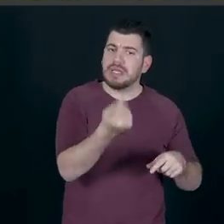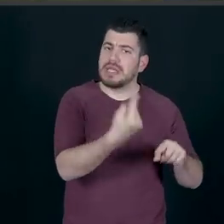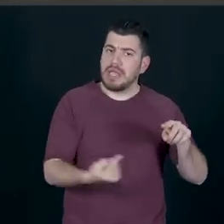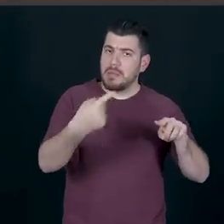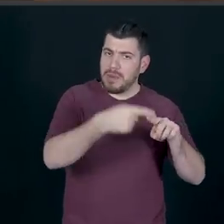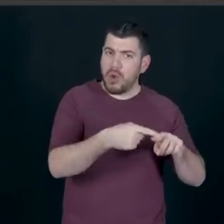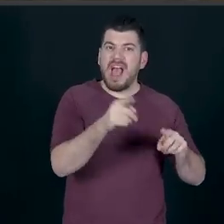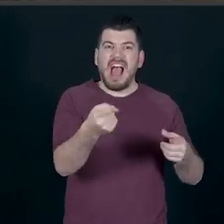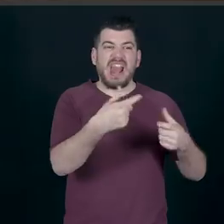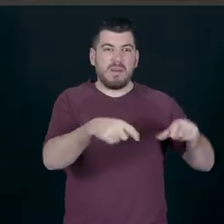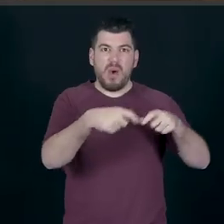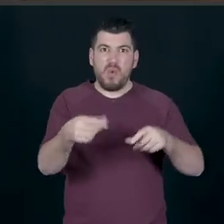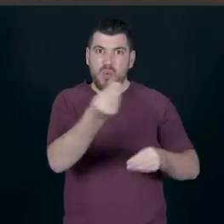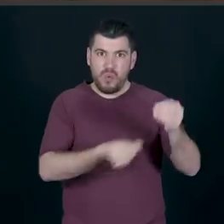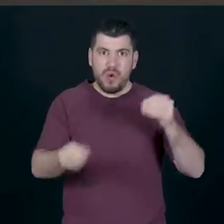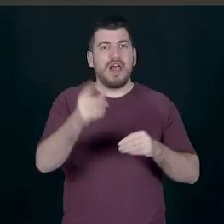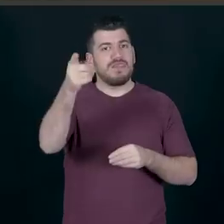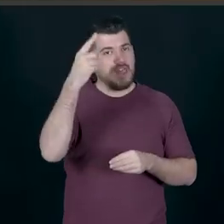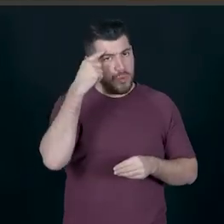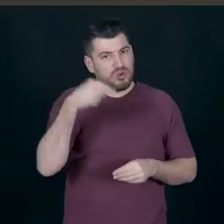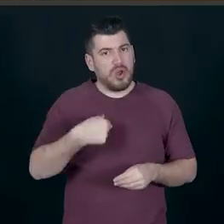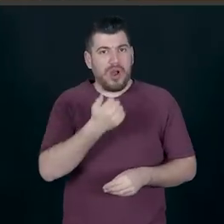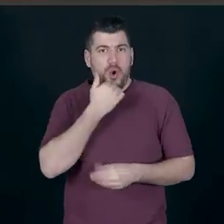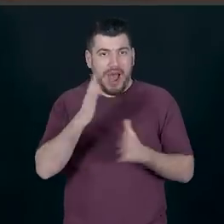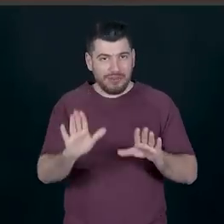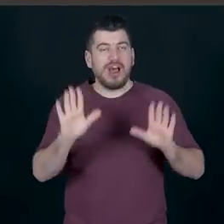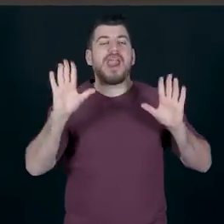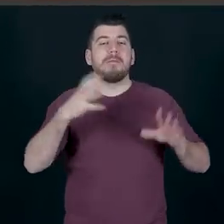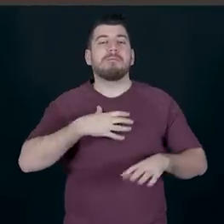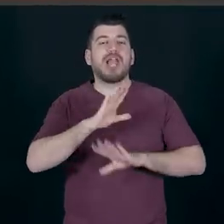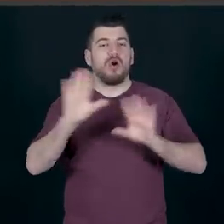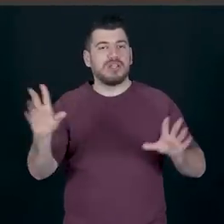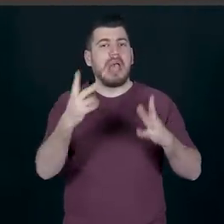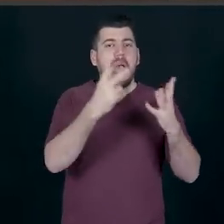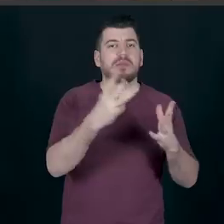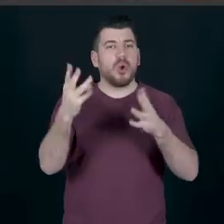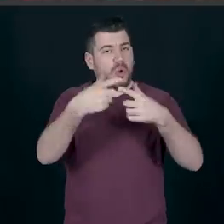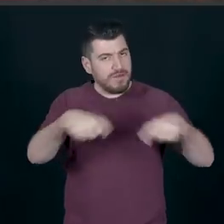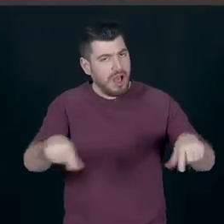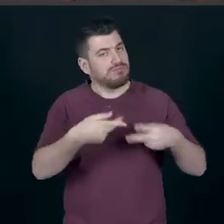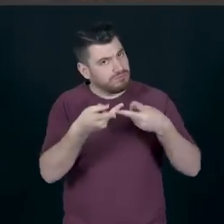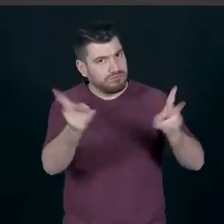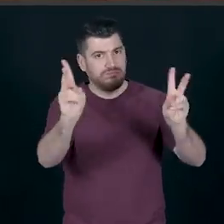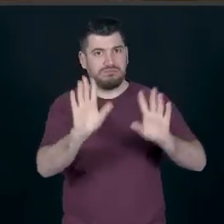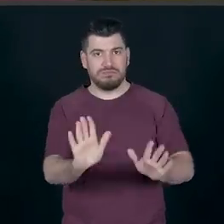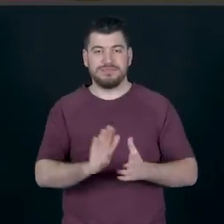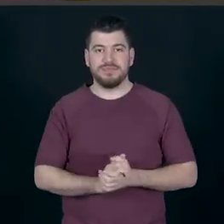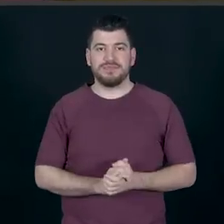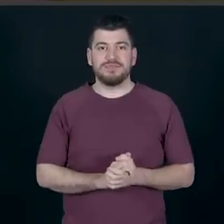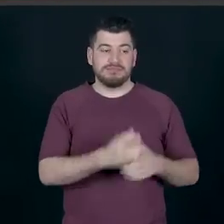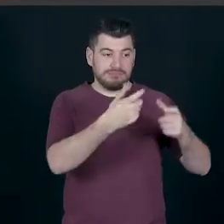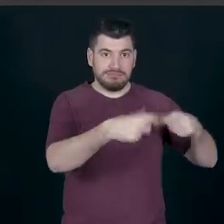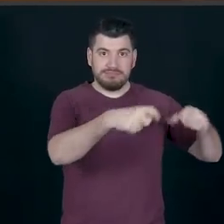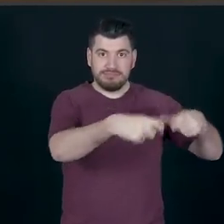πως αν βάλω παραπάνω θα νομίζετε ότι κάτι κάνουμε λάθος, αλλά μην αγχώνεστε. Μέχρι 7-8 μπορείτε να βάλετε. Λοιπόν, άρα. Χωρίζω τα